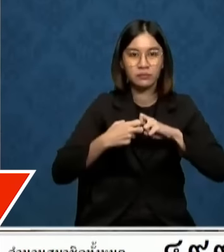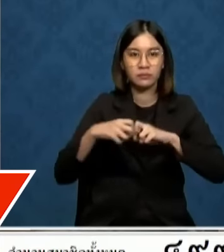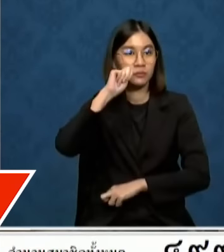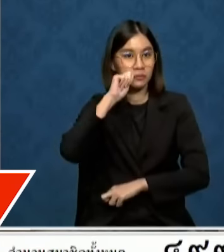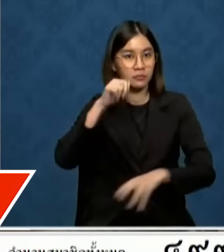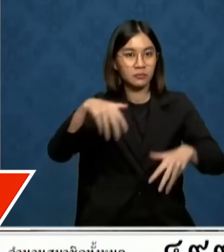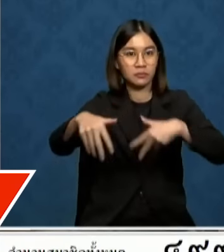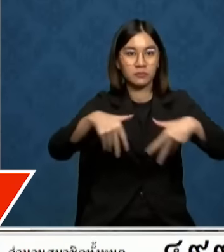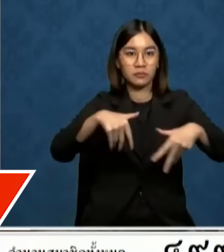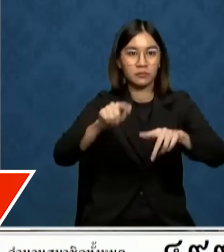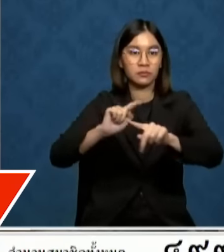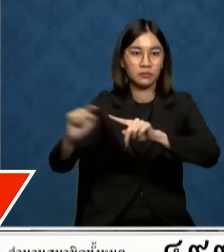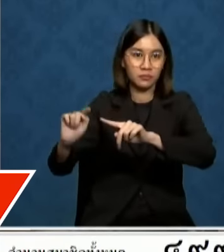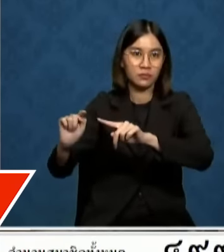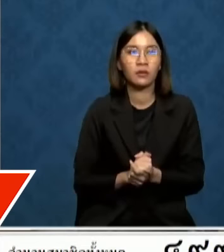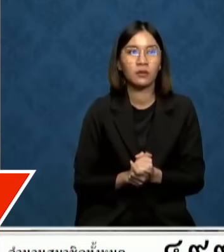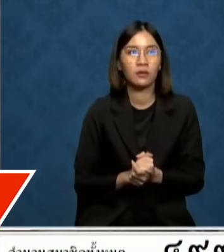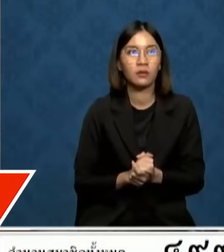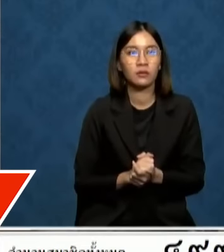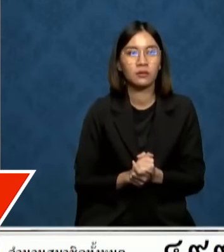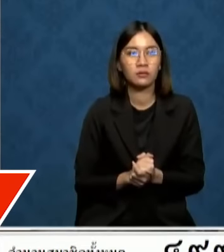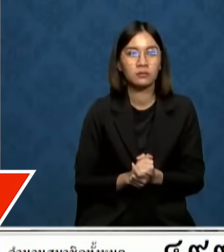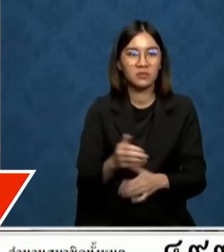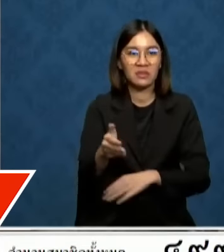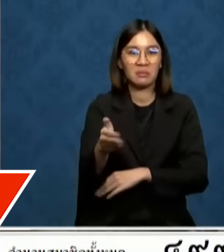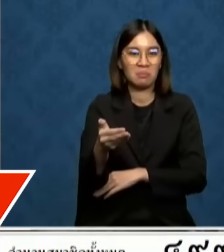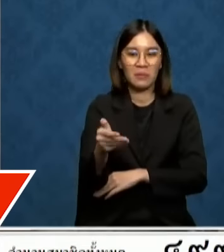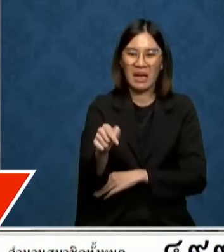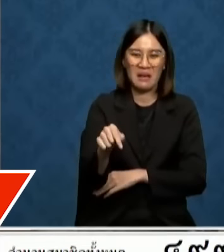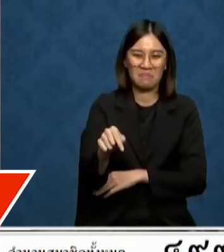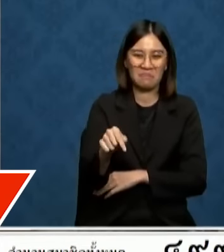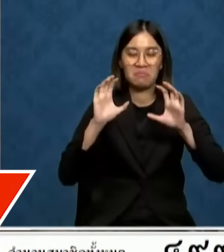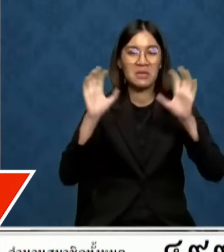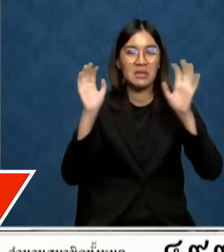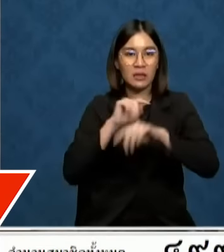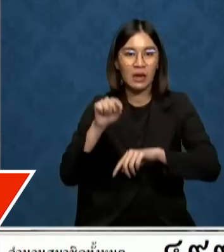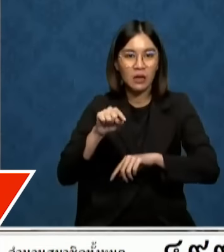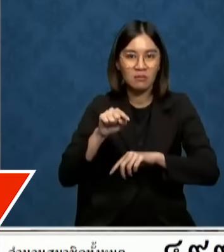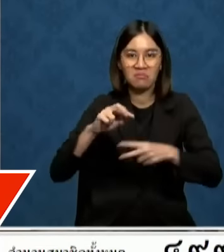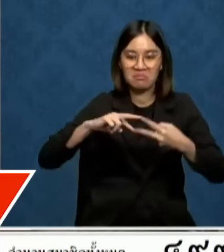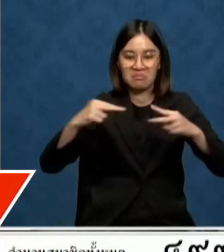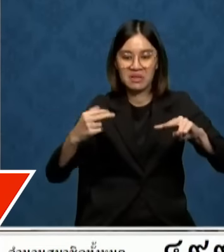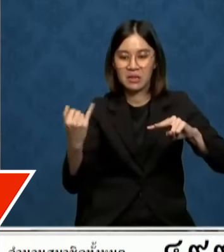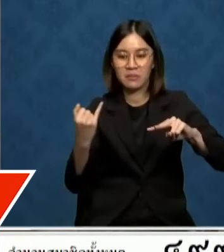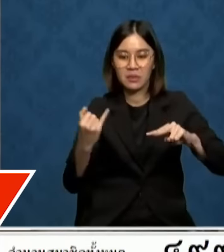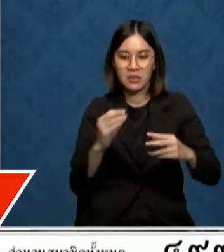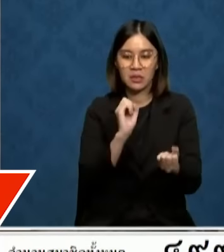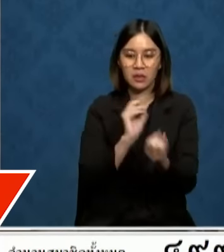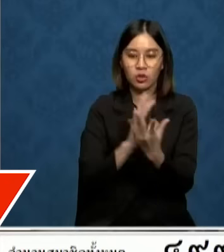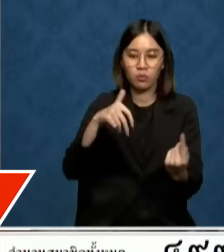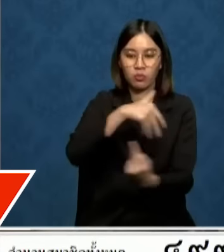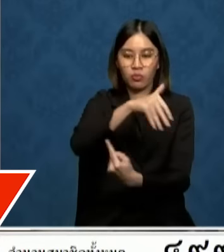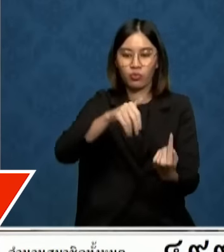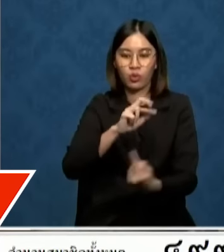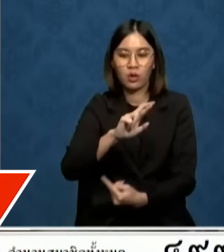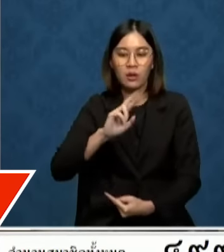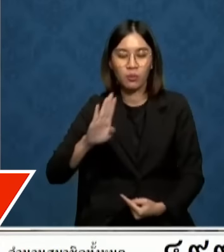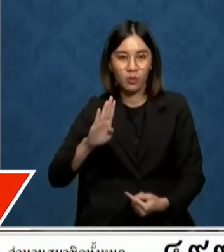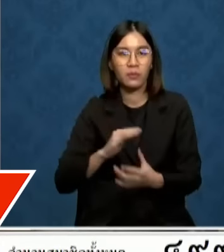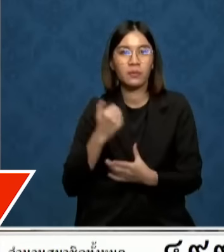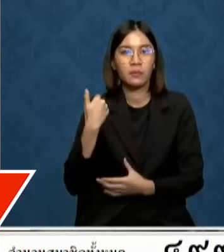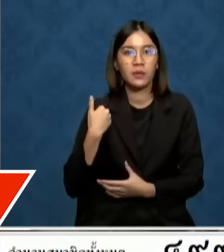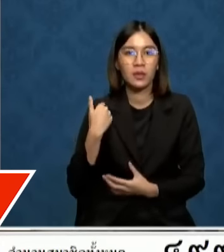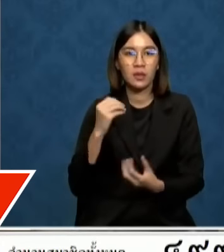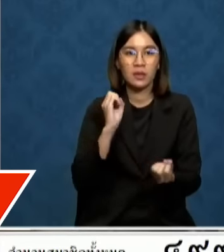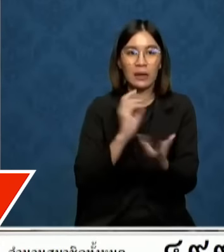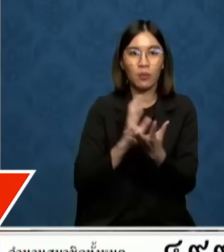ท้องถิ่นปลาที่ถูกตั้งให้เป็นเอเลี่นสปีชีที่นับเป็นสร้างความเสียหายต่อระบบนิเวทเป็นอย่างมากส่ง